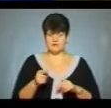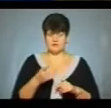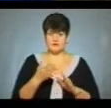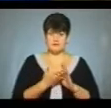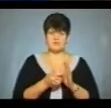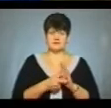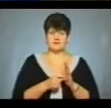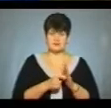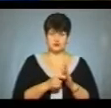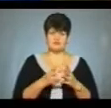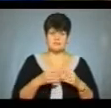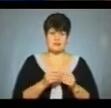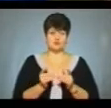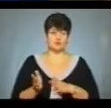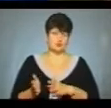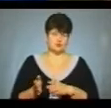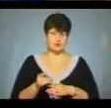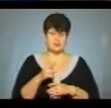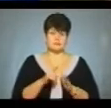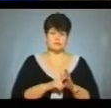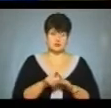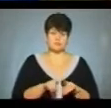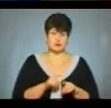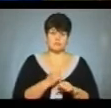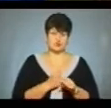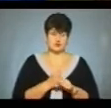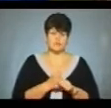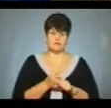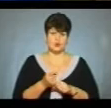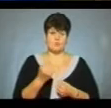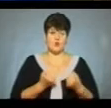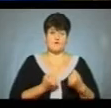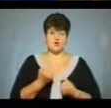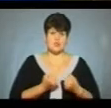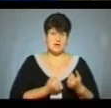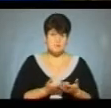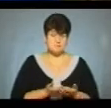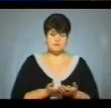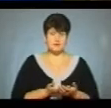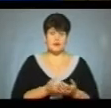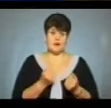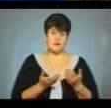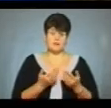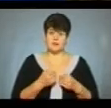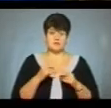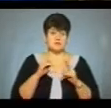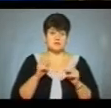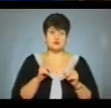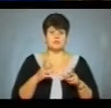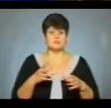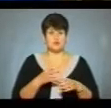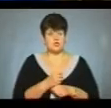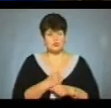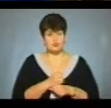кімнату в сімейному гуртожитку. Він там спочатку також працював десь в Тернополі водієм. Але я не знаю, чи в нього там скорочення